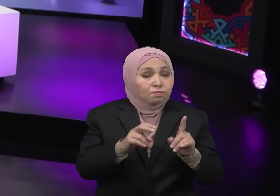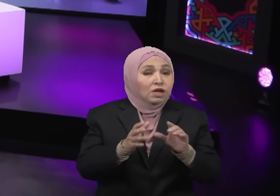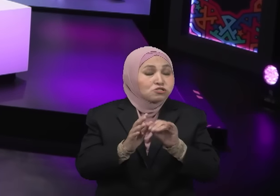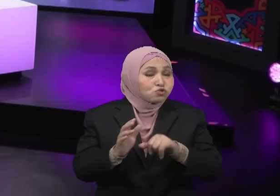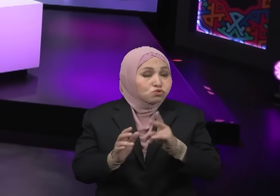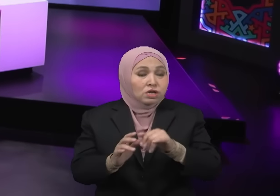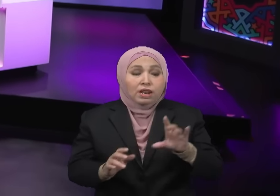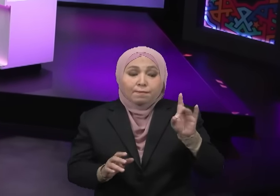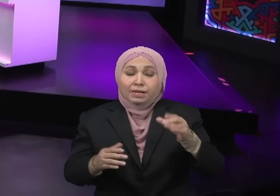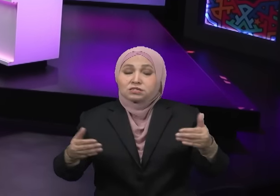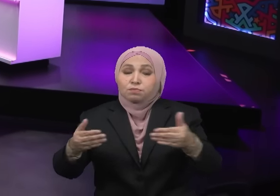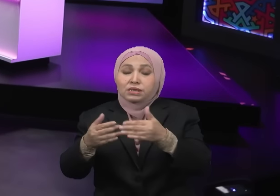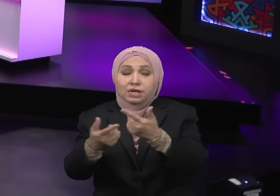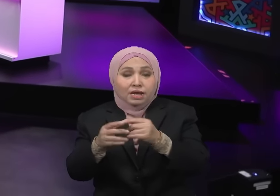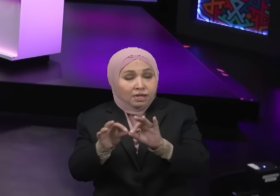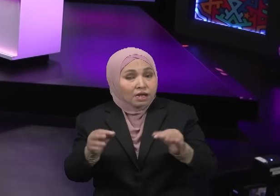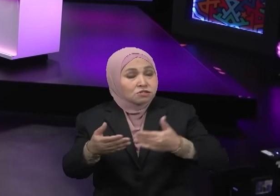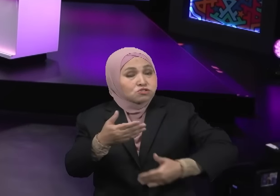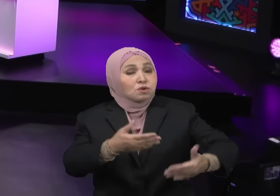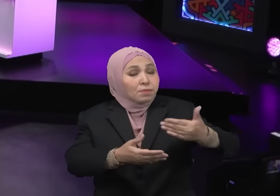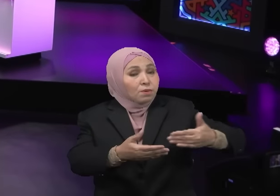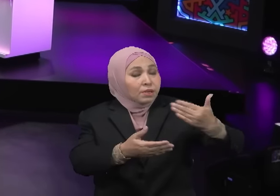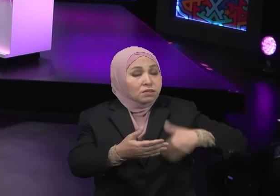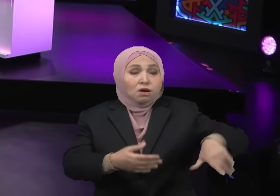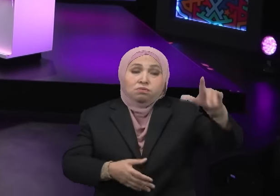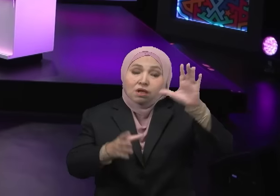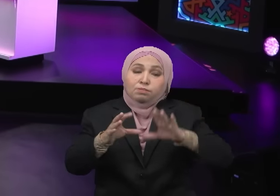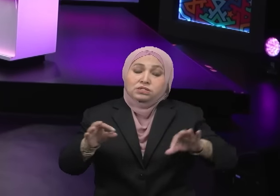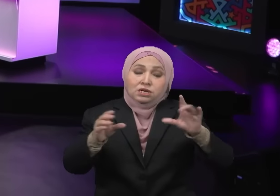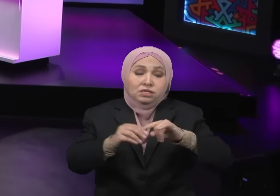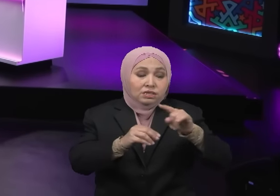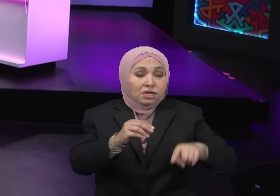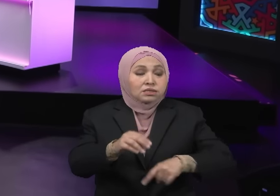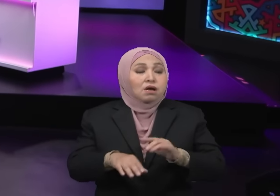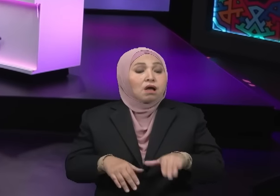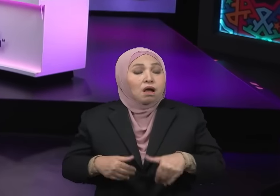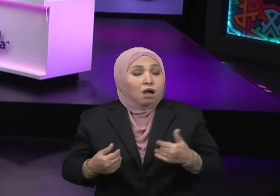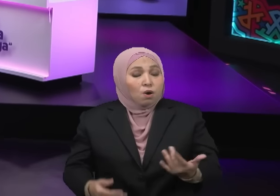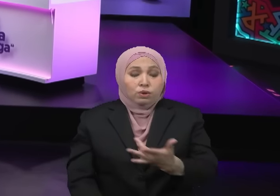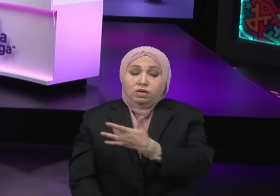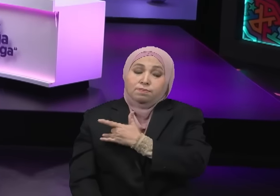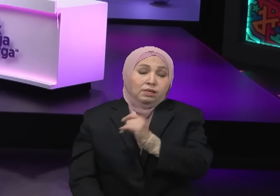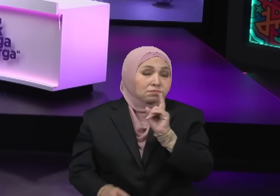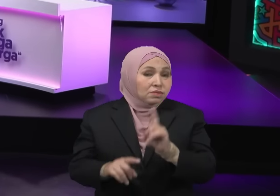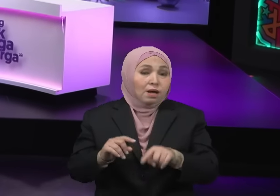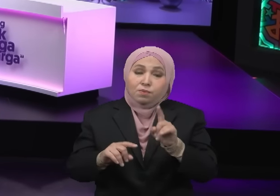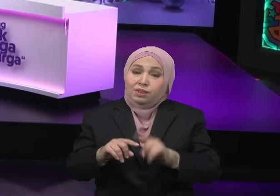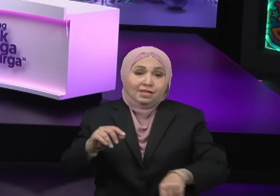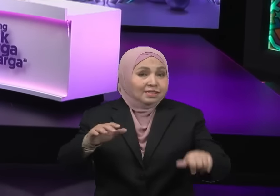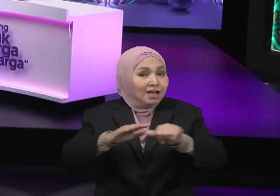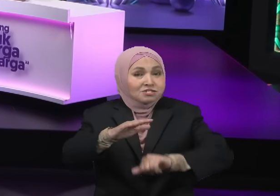ke-8, kesinambungan daripada ayat-ayat sebelum ini di mana Allah menceritakan tentang betapa iman tidak boleh diasaskan